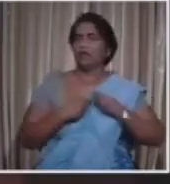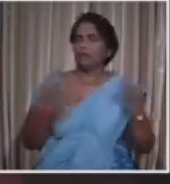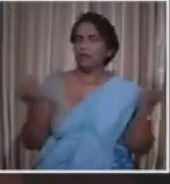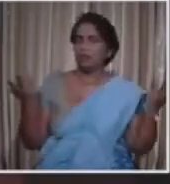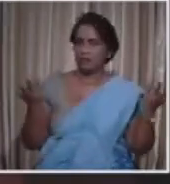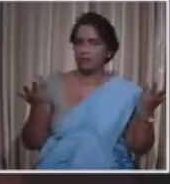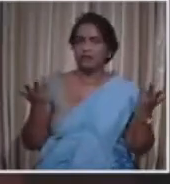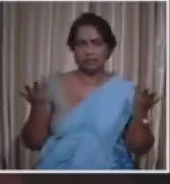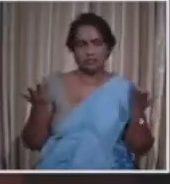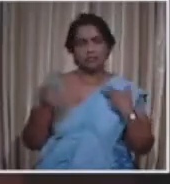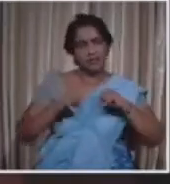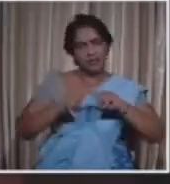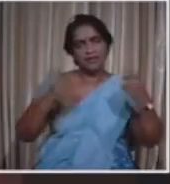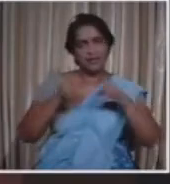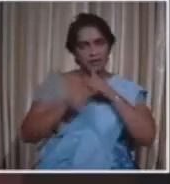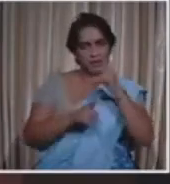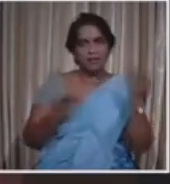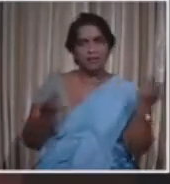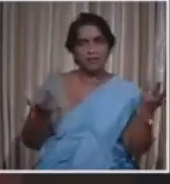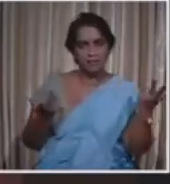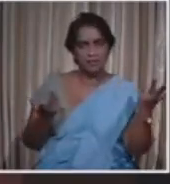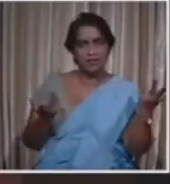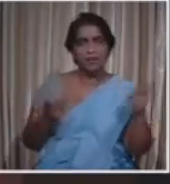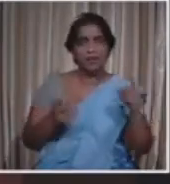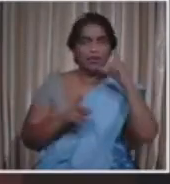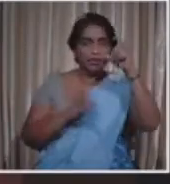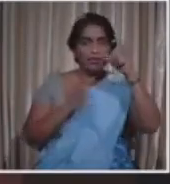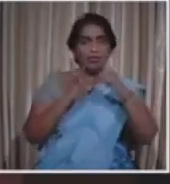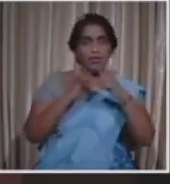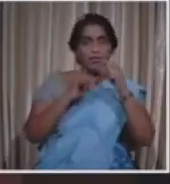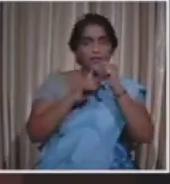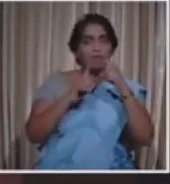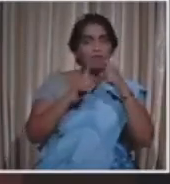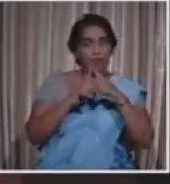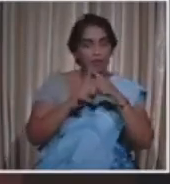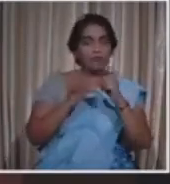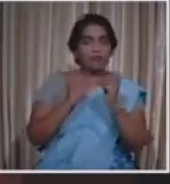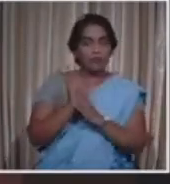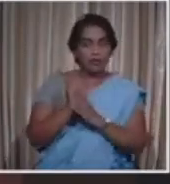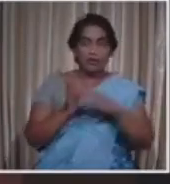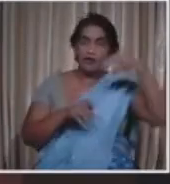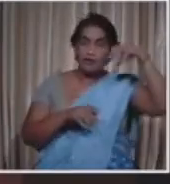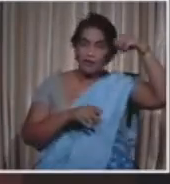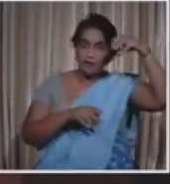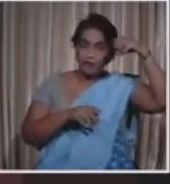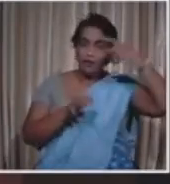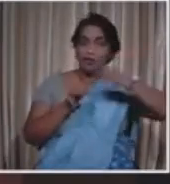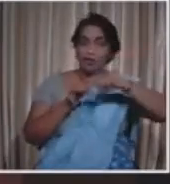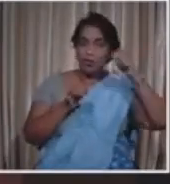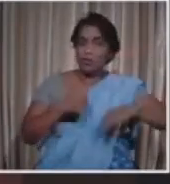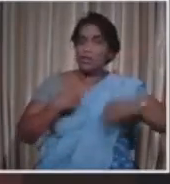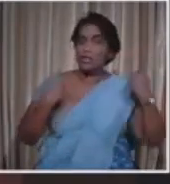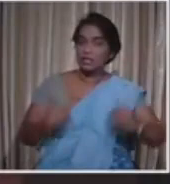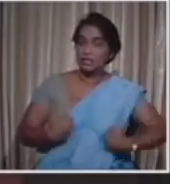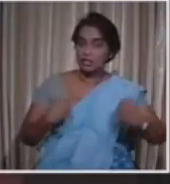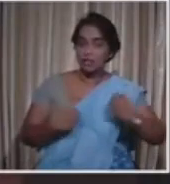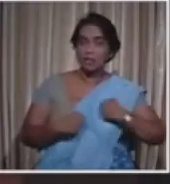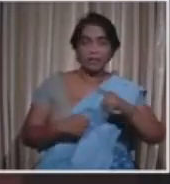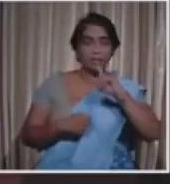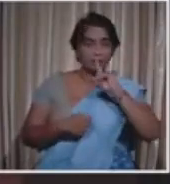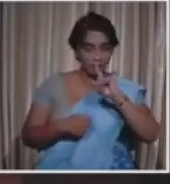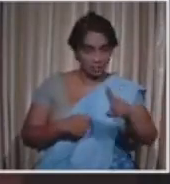ගරු කතානායකතුමනි කෝප් එකට ඇවිල්ලා විදුලි බල මණ්ඩලයේ සභාපතිවරයා කියනවා